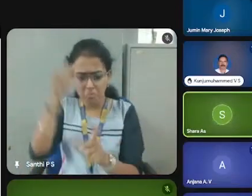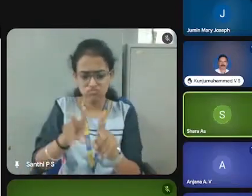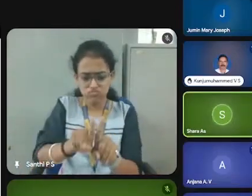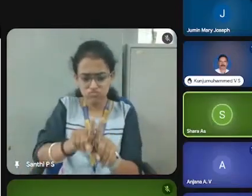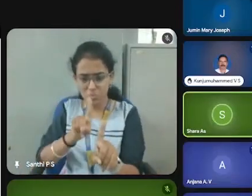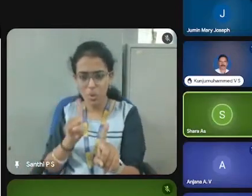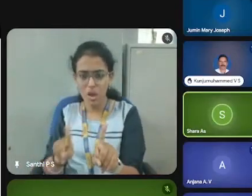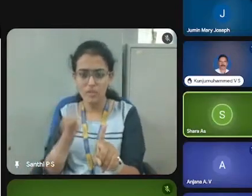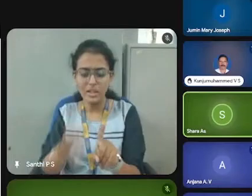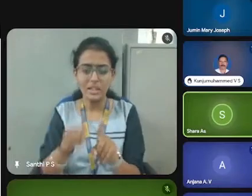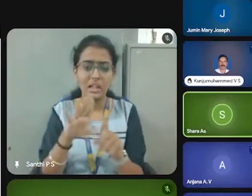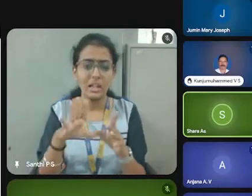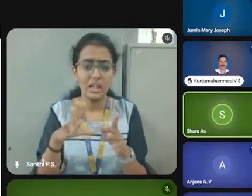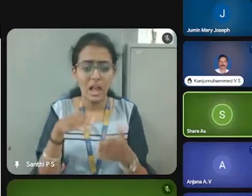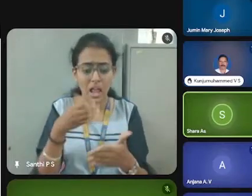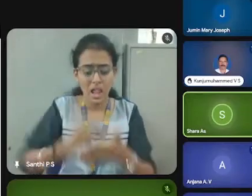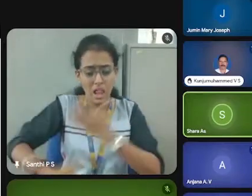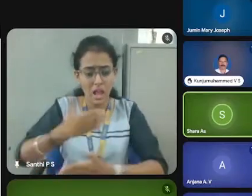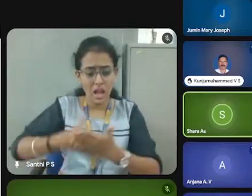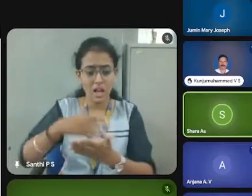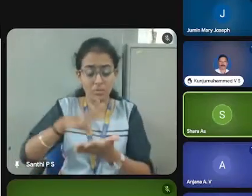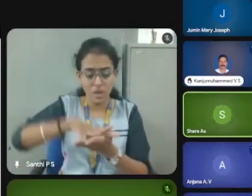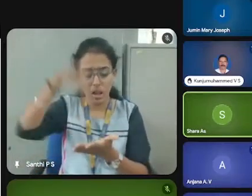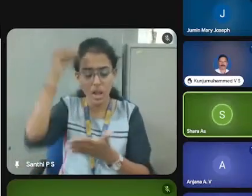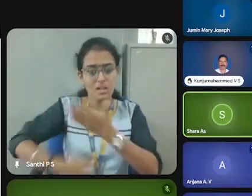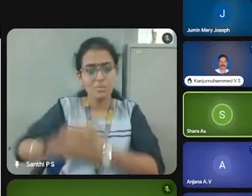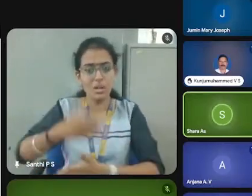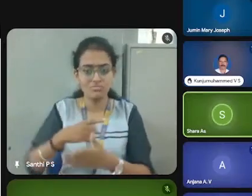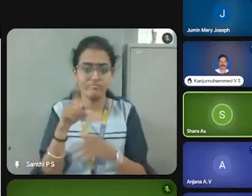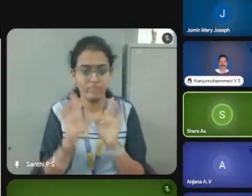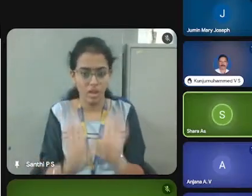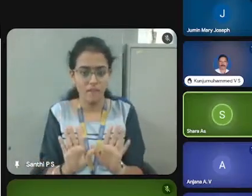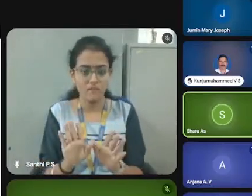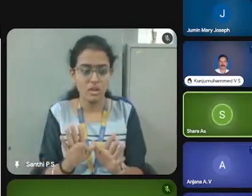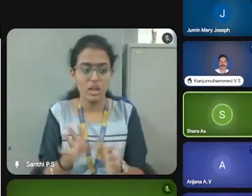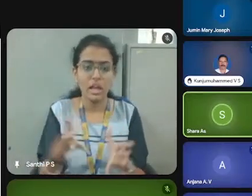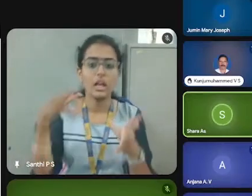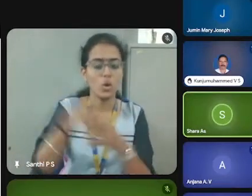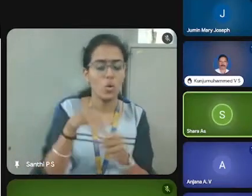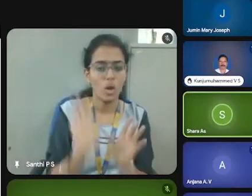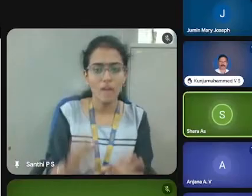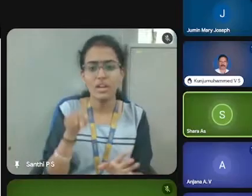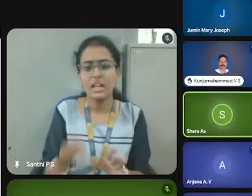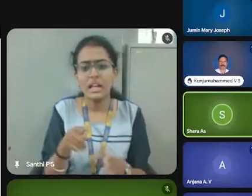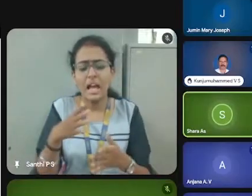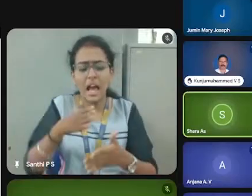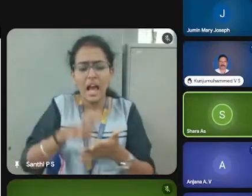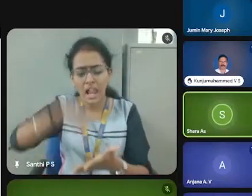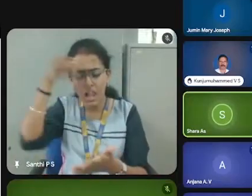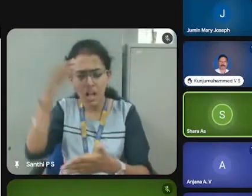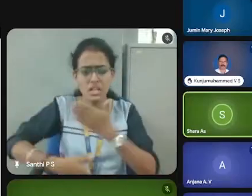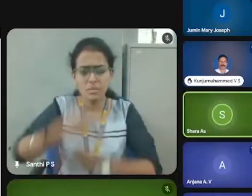കാണപ്പെടുന്നു. അതിനെയും ഇപ്പൊ ലേണിംഗ് ഡിസബിലിറ്റി ആയിട്ട് കൺസിഡർ ചെയ്യുന്നുണ്ട്. അപ്പൊ അത് വളരെ ഒരു തെറ്റായ രീതിയാണ്. ലേണിംഗ് ഡിസബിലിറ്റി എന്ന് പറയുന്നത്